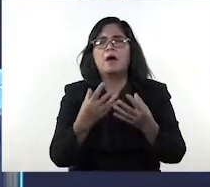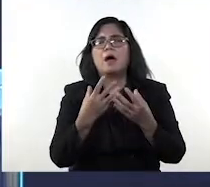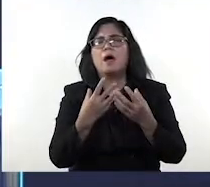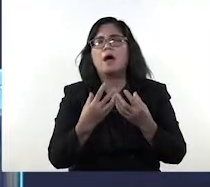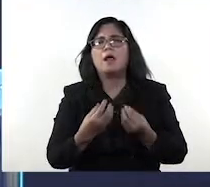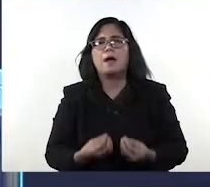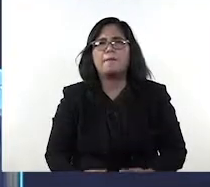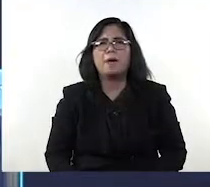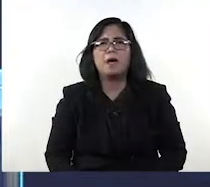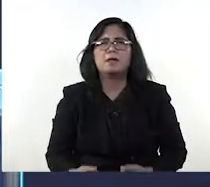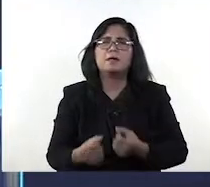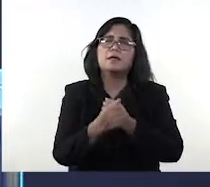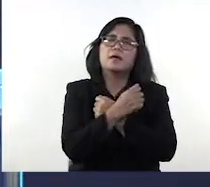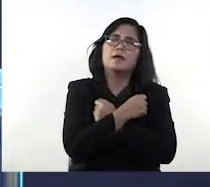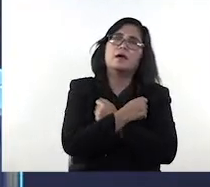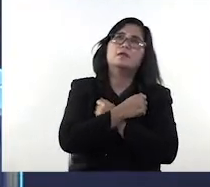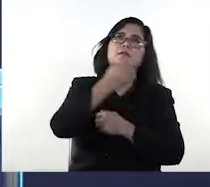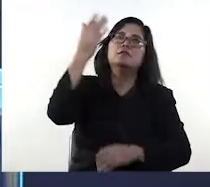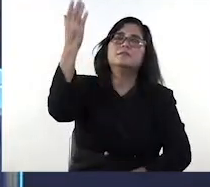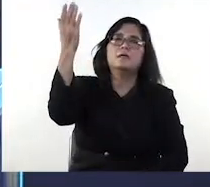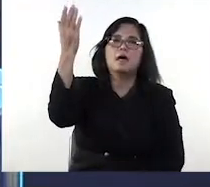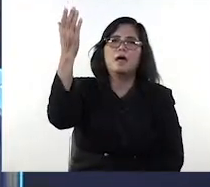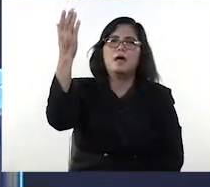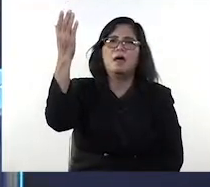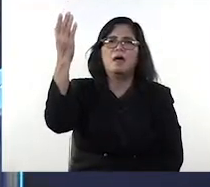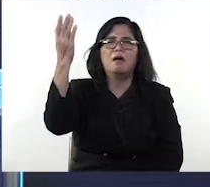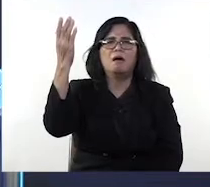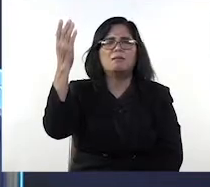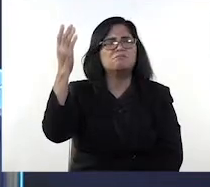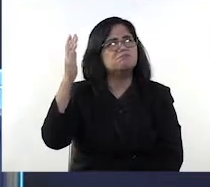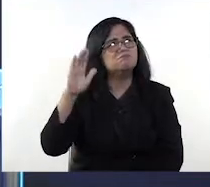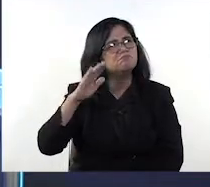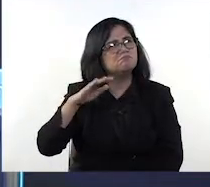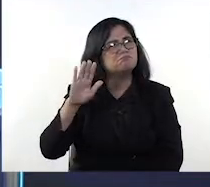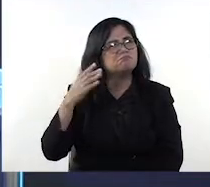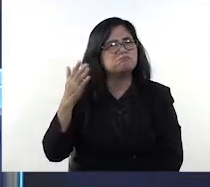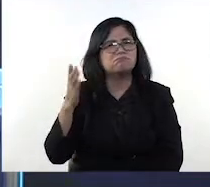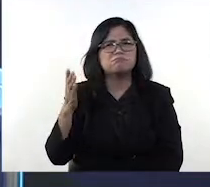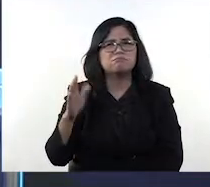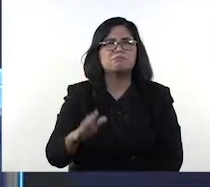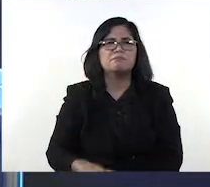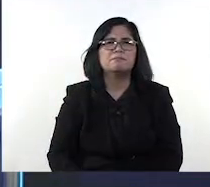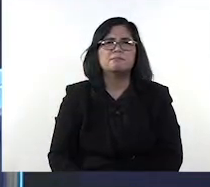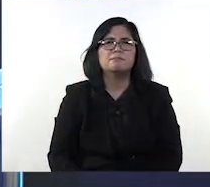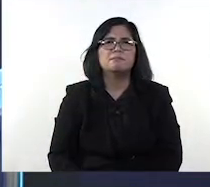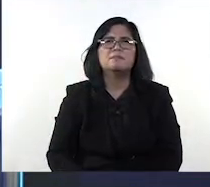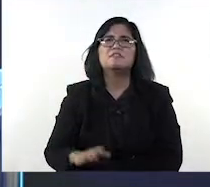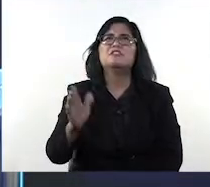mengharap kasih Nya seolah-olah tiada mampu